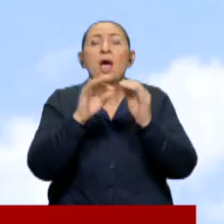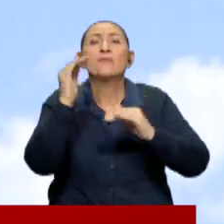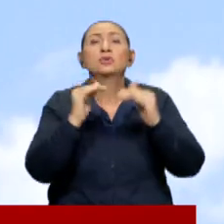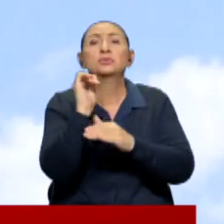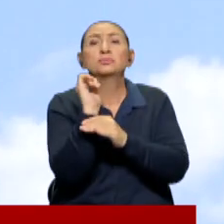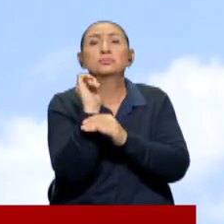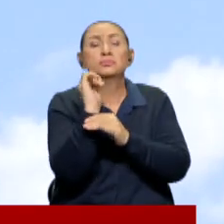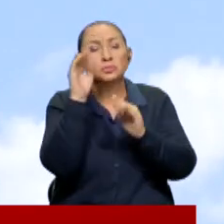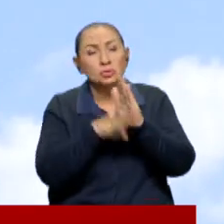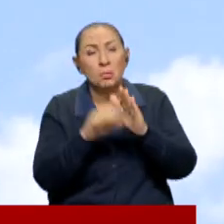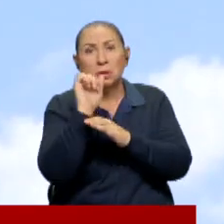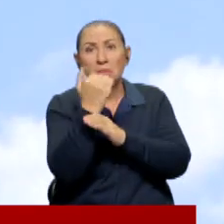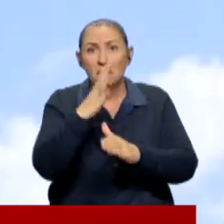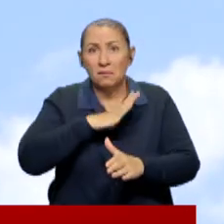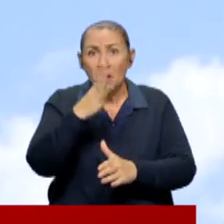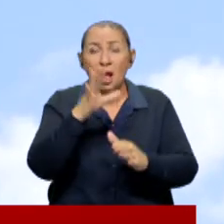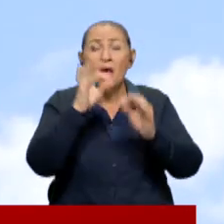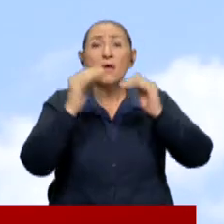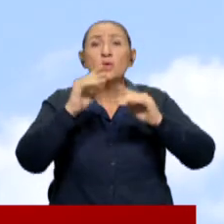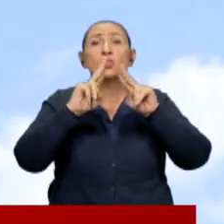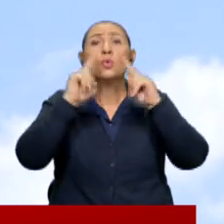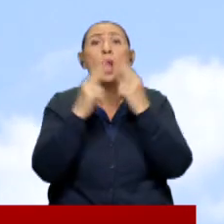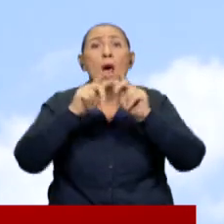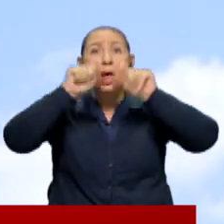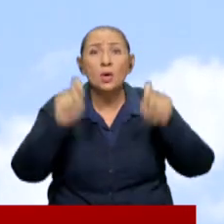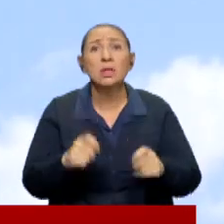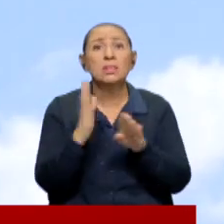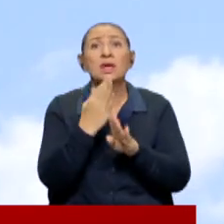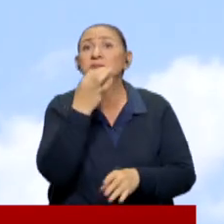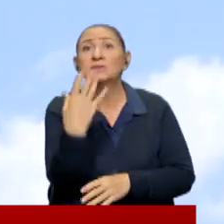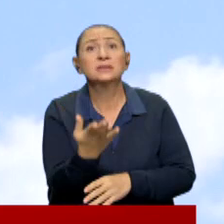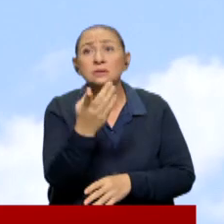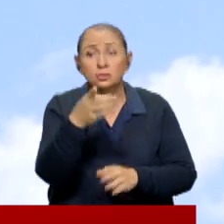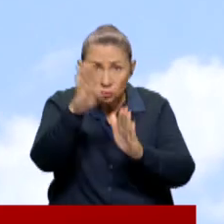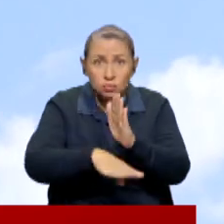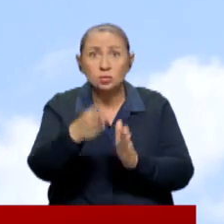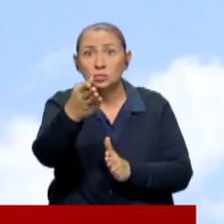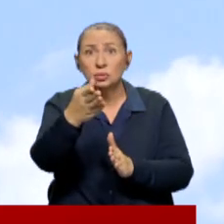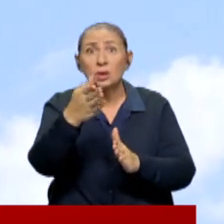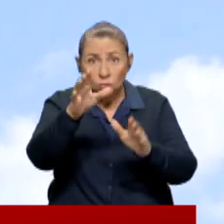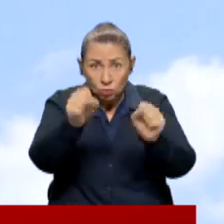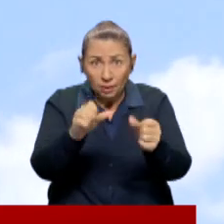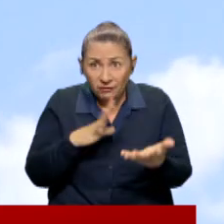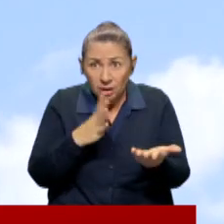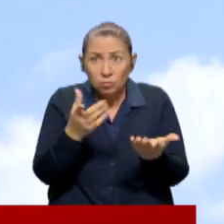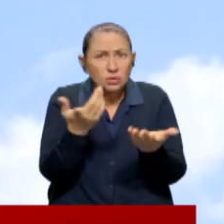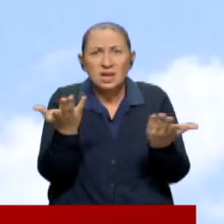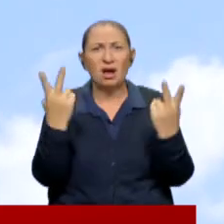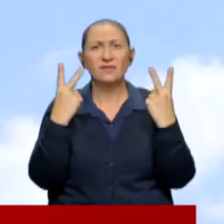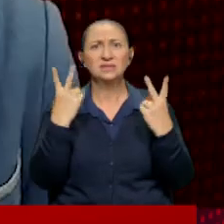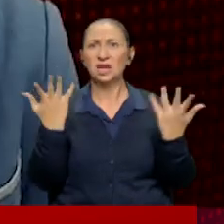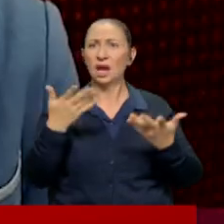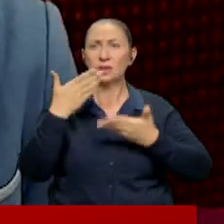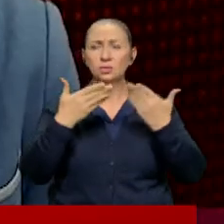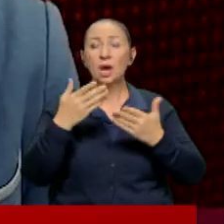düşürme kabiliyetine sahipsiniz, enflasyonun dünya rekorları kırmasına neden izin verdiniz? Düşürün o zaman, elinizi tutan mı var? Bu neyin havası, neyin